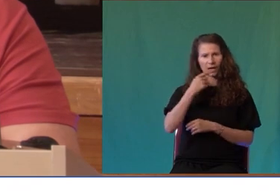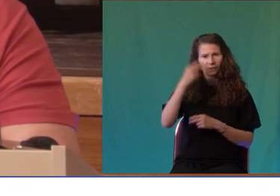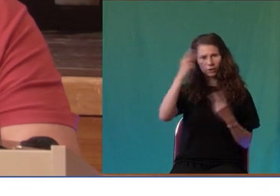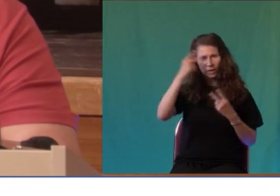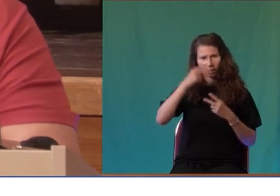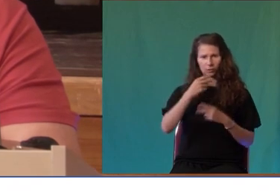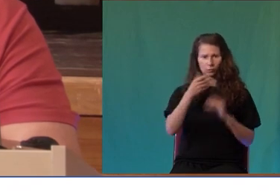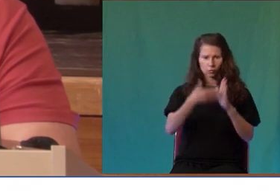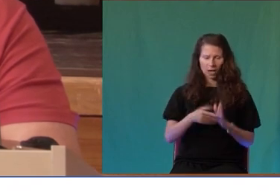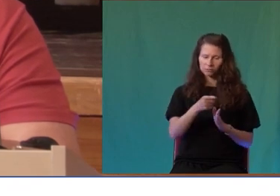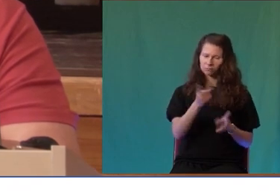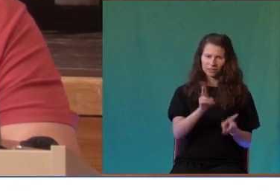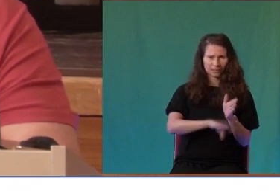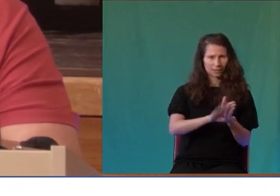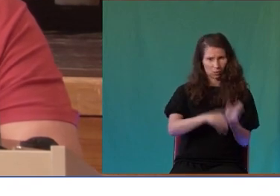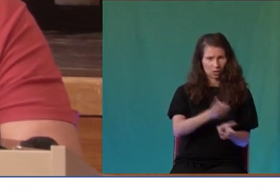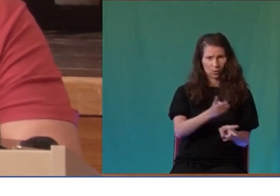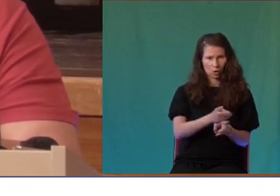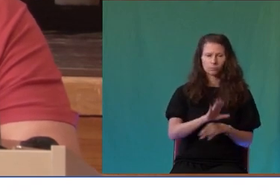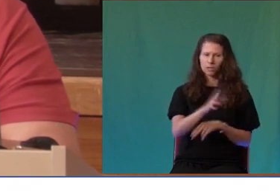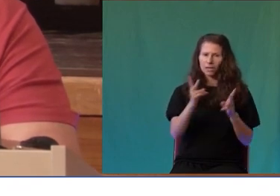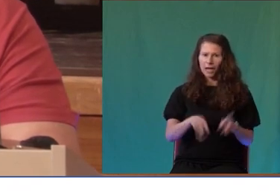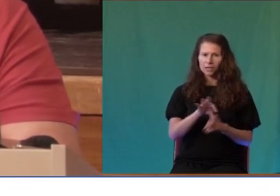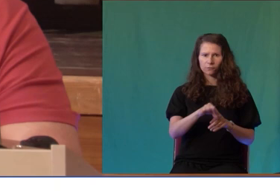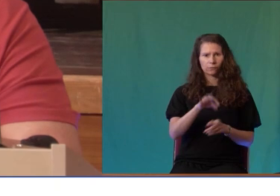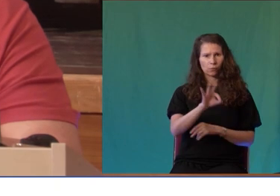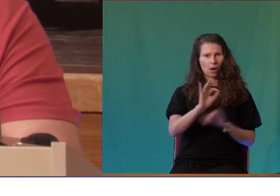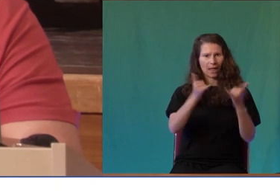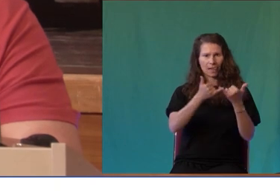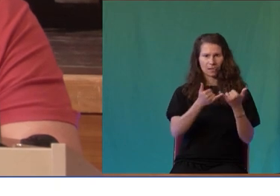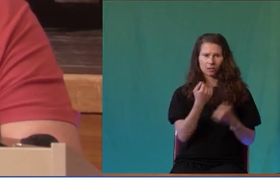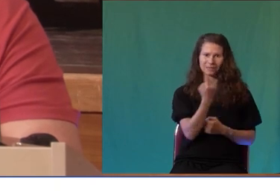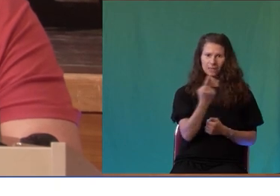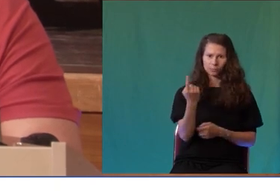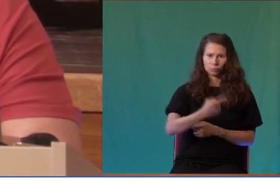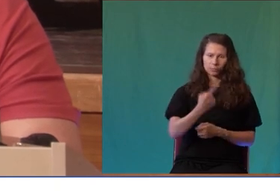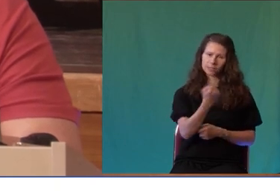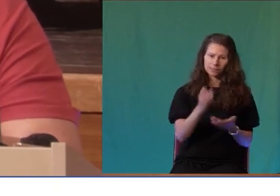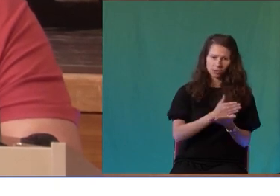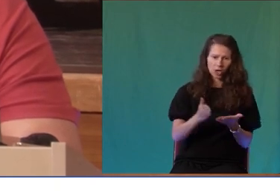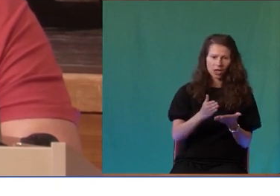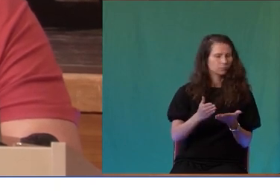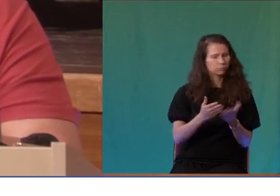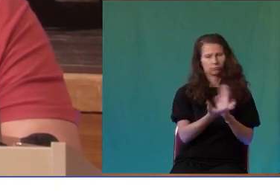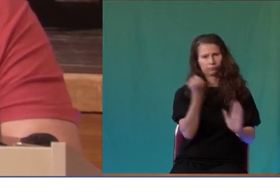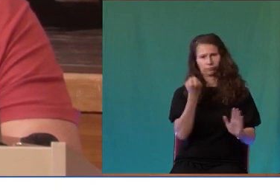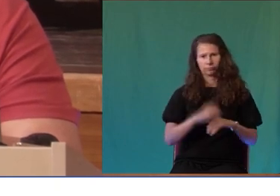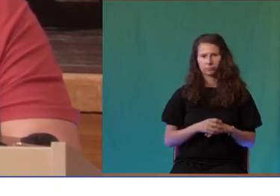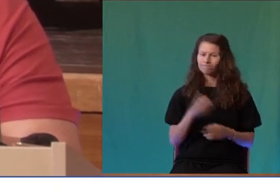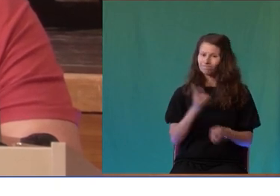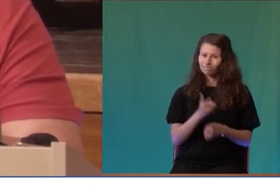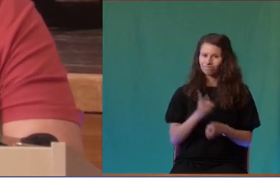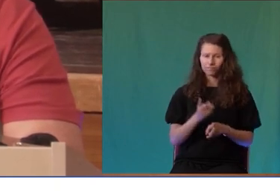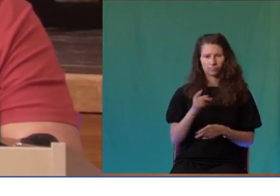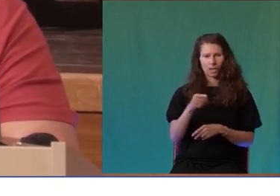diskriminiert und wird Ihnen das Recht auf selbstbestimmte Elternschaft abgesprochen noch immer bestehen Probleme bei